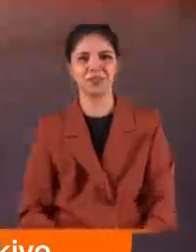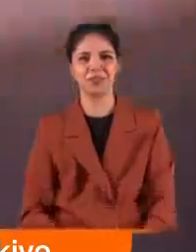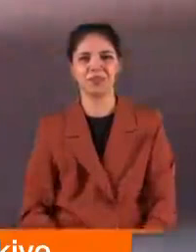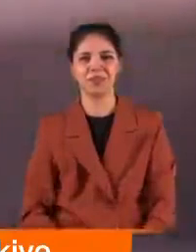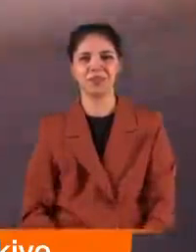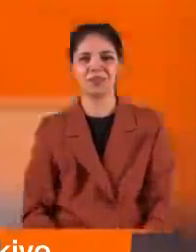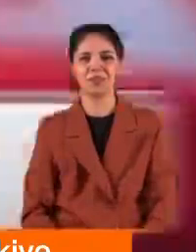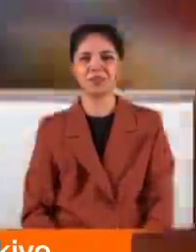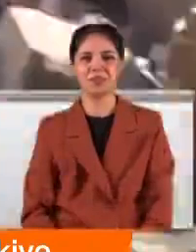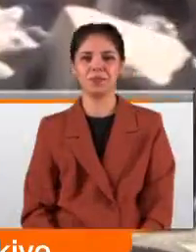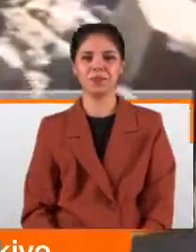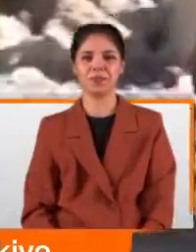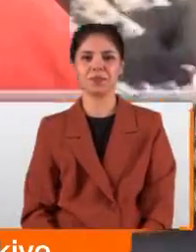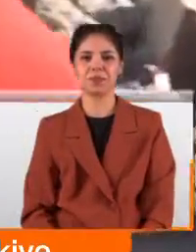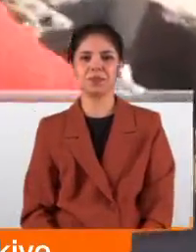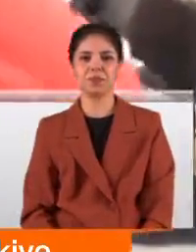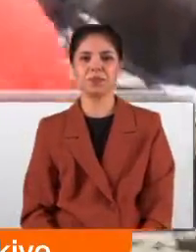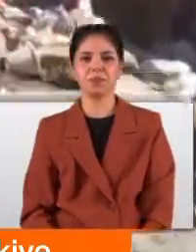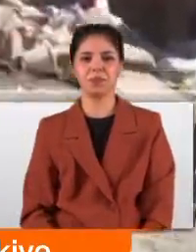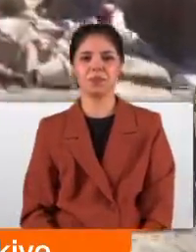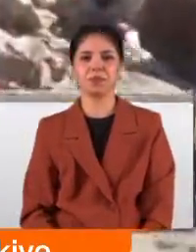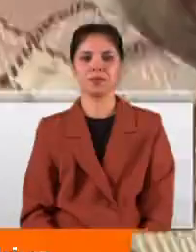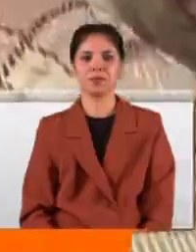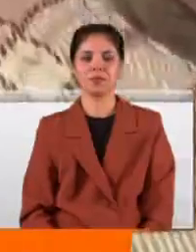Bir mucizeye daha tanıklık ettik.